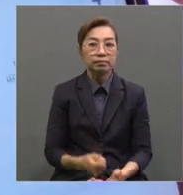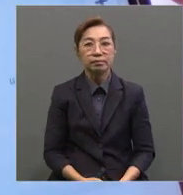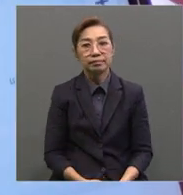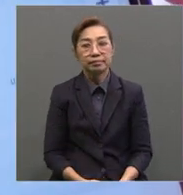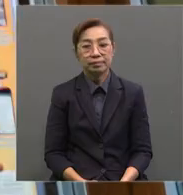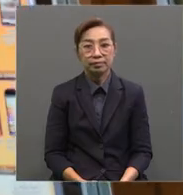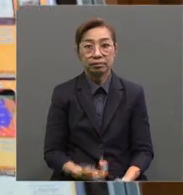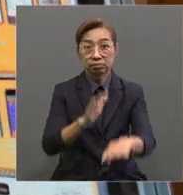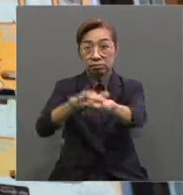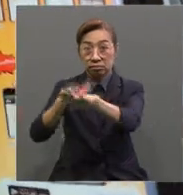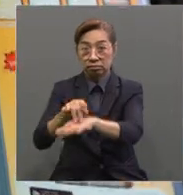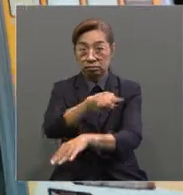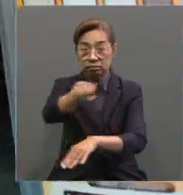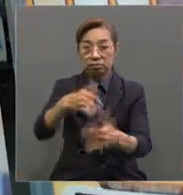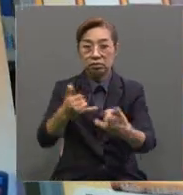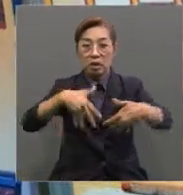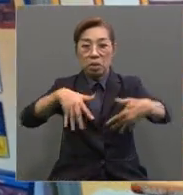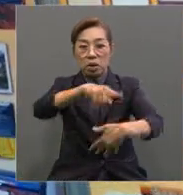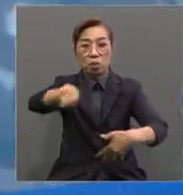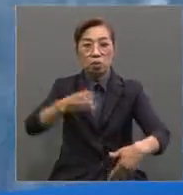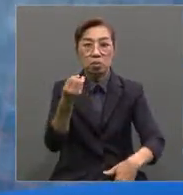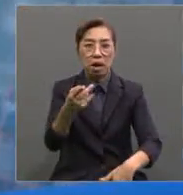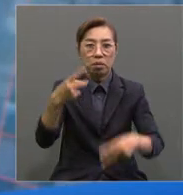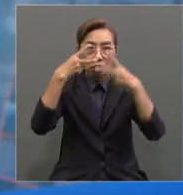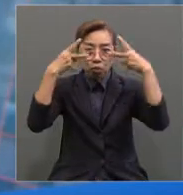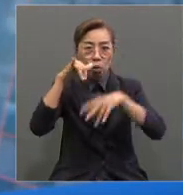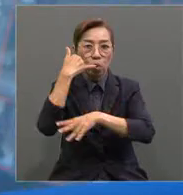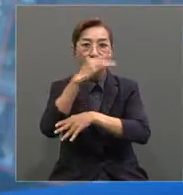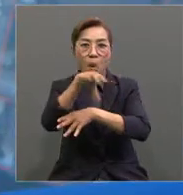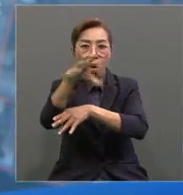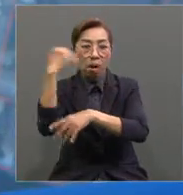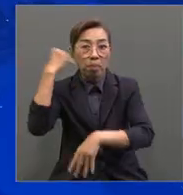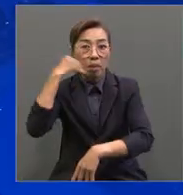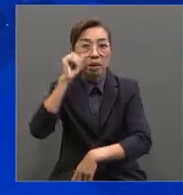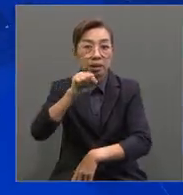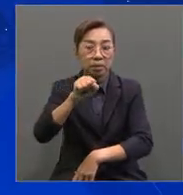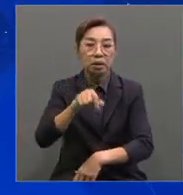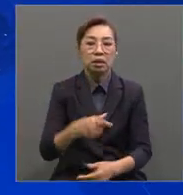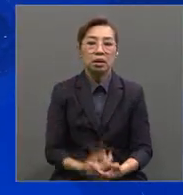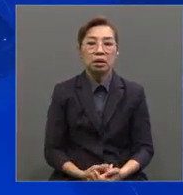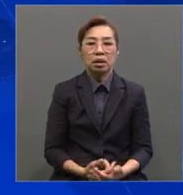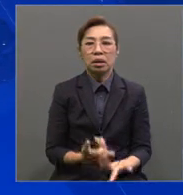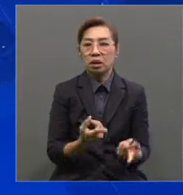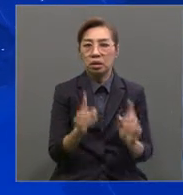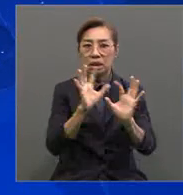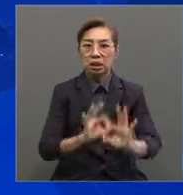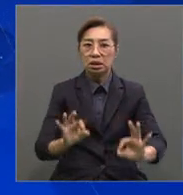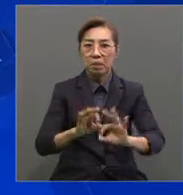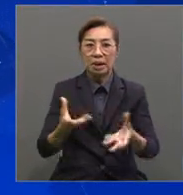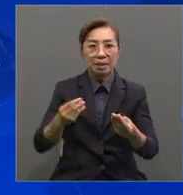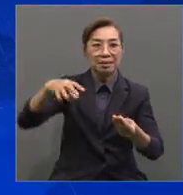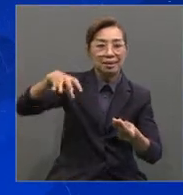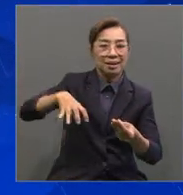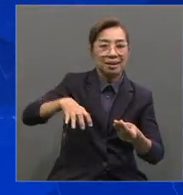เค่ะเตือนภัยกันหน่อยจะเห็นว่าประชาชนเนี่ยถูกมิจฉาชีพจำนวนมากทีเดียวหลอกลวงนะคะโดยเฉพาะกรมที่